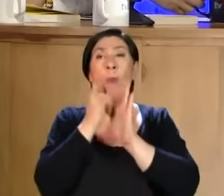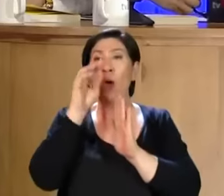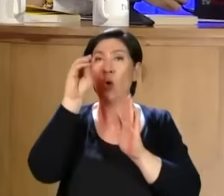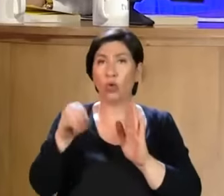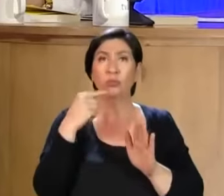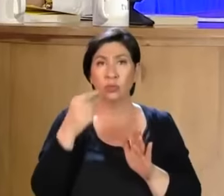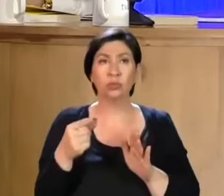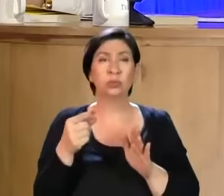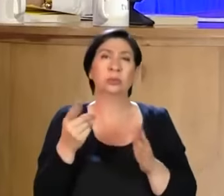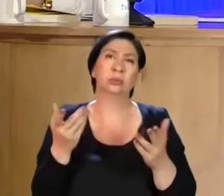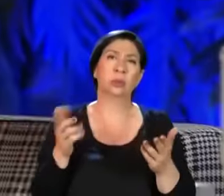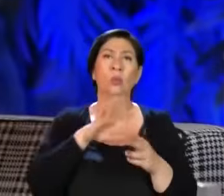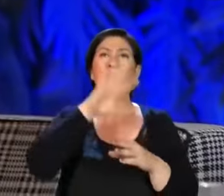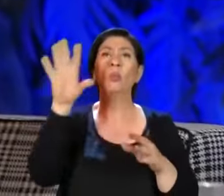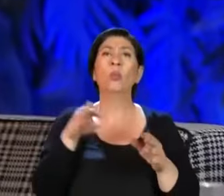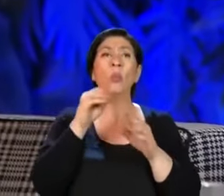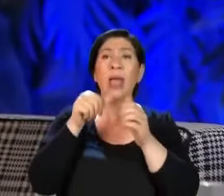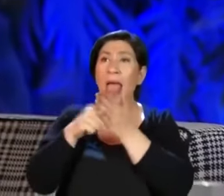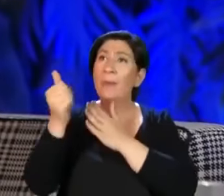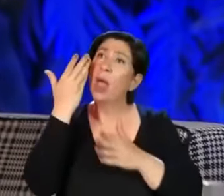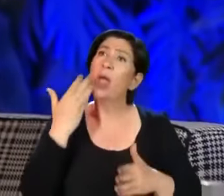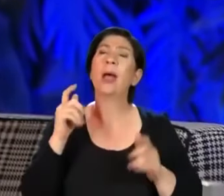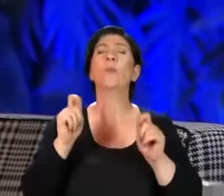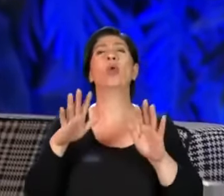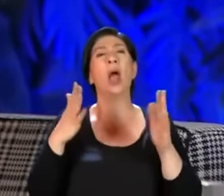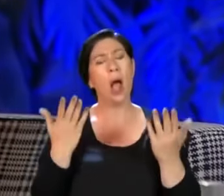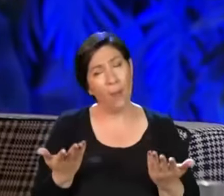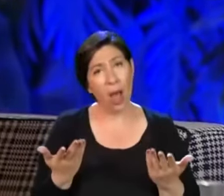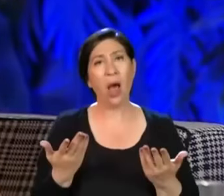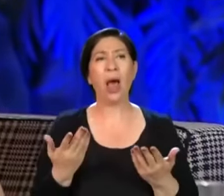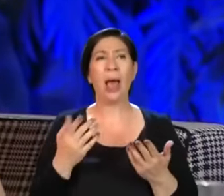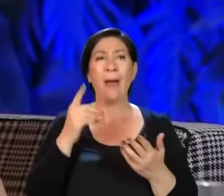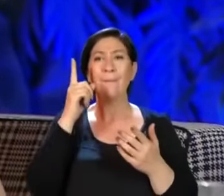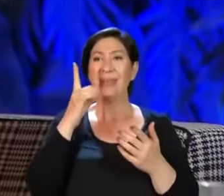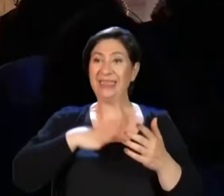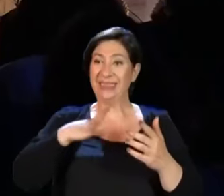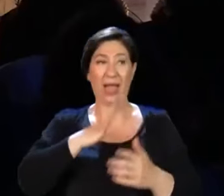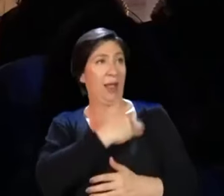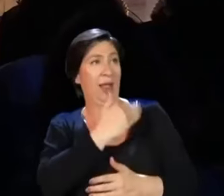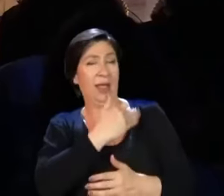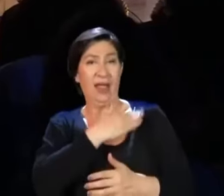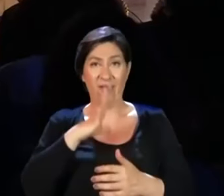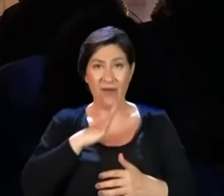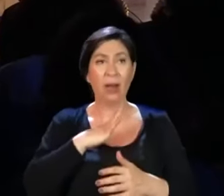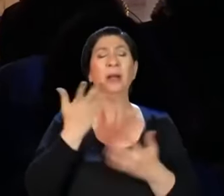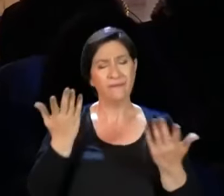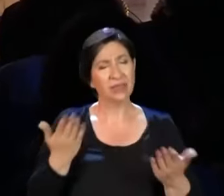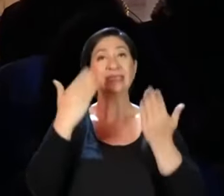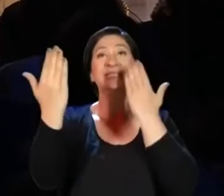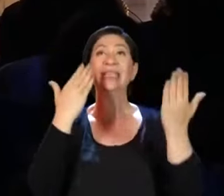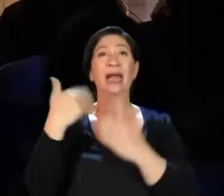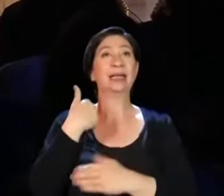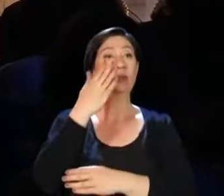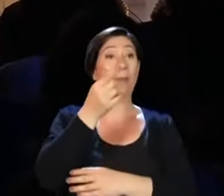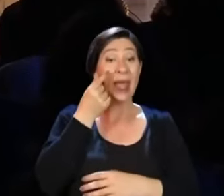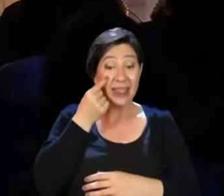koydum diyorsun o zaman bütün olarak bakmıyorlar ama yine de bir ilgi talep var sergi geziyorum ama böyle